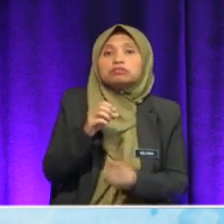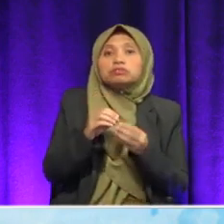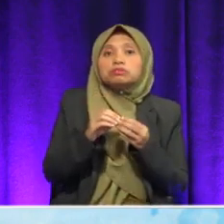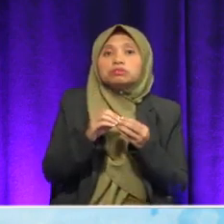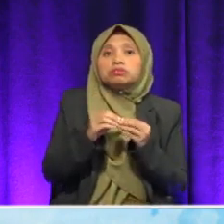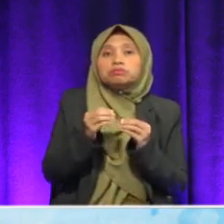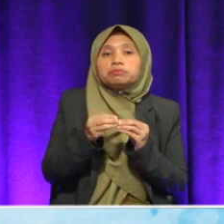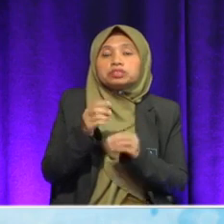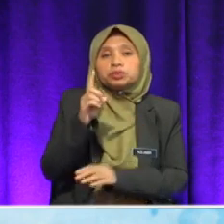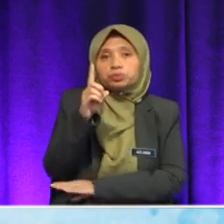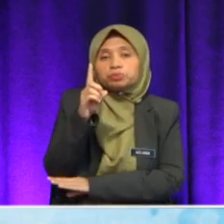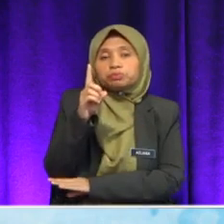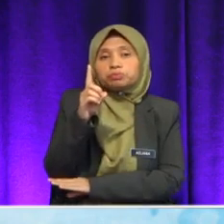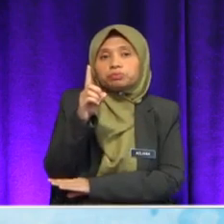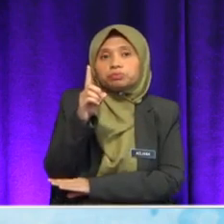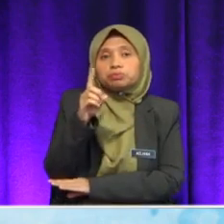oke